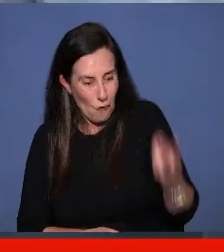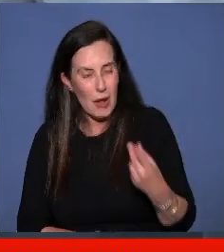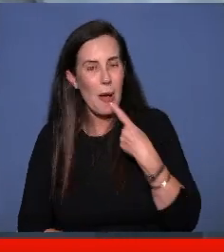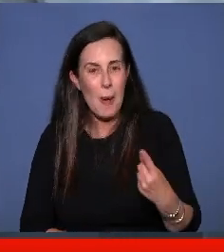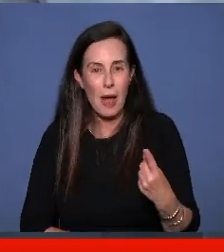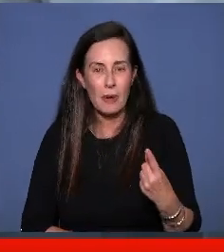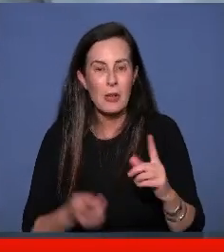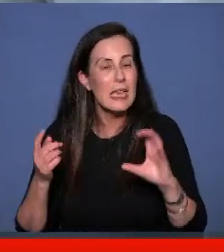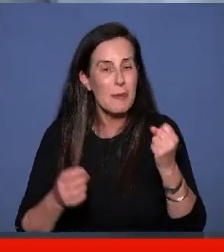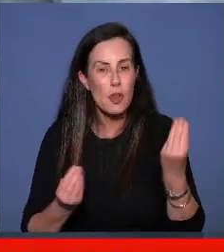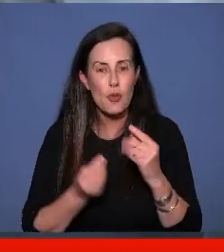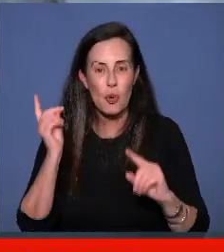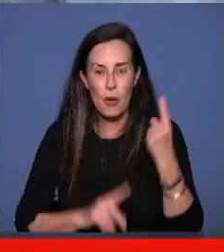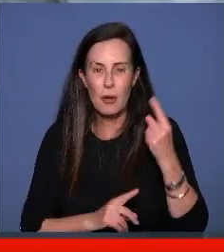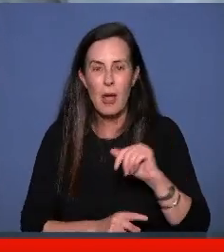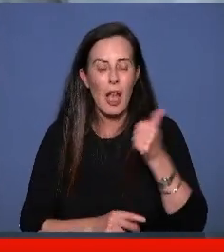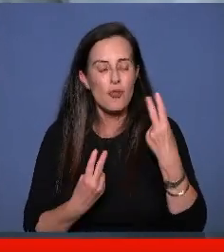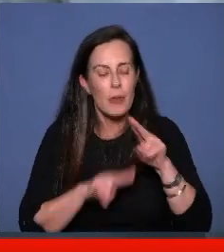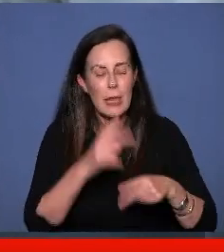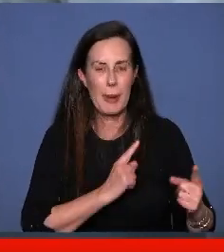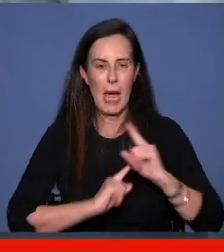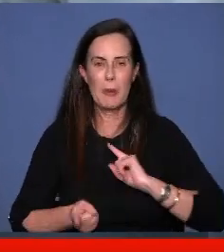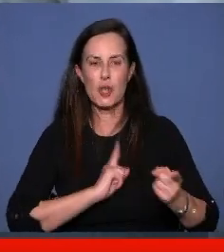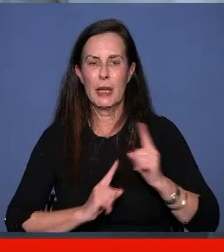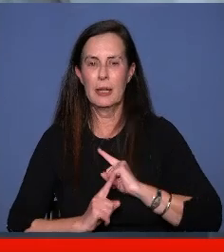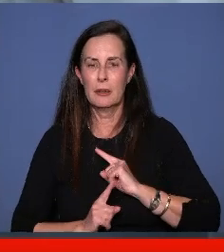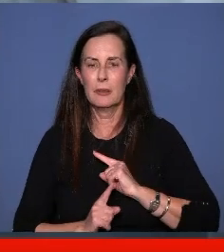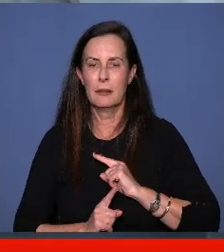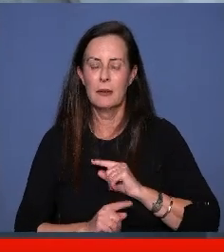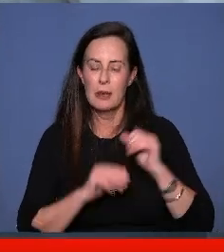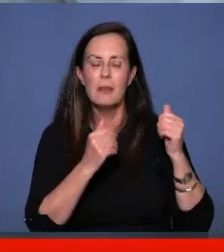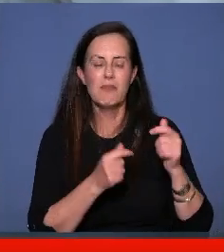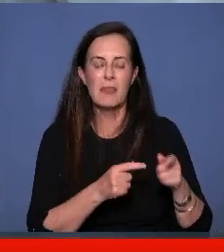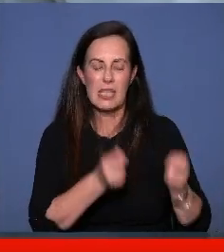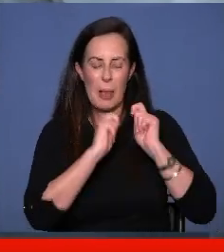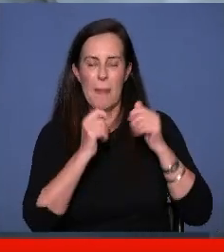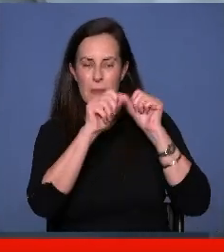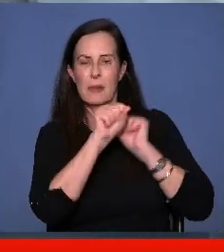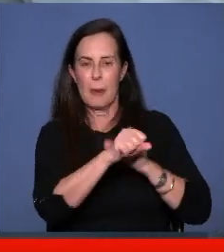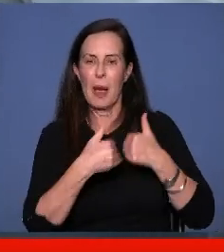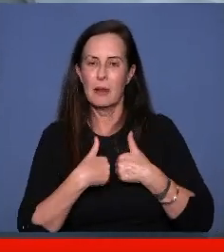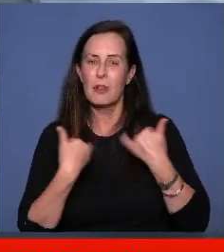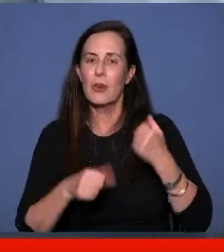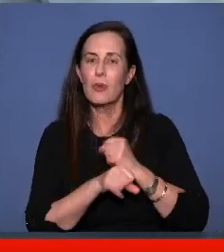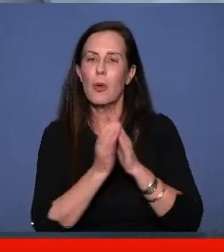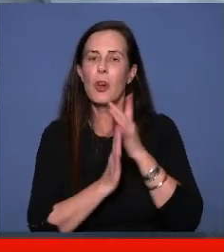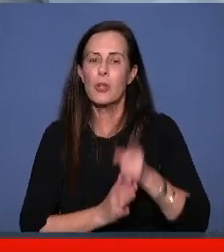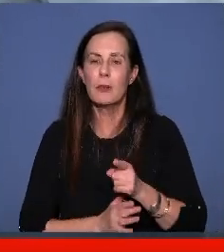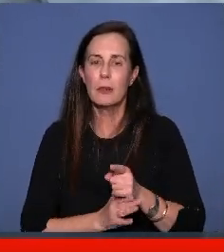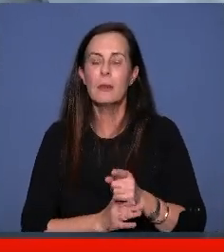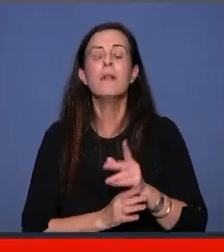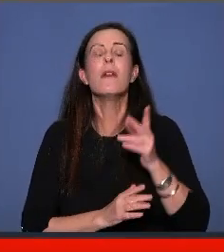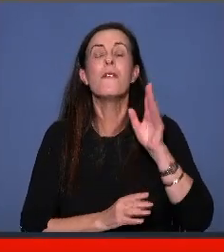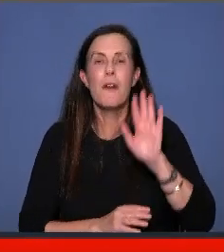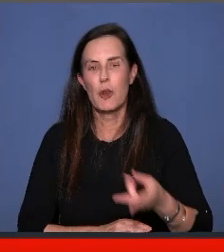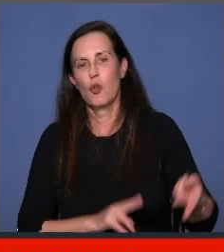קורה, העיקר שנטפל אחד בשני. שמחת עליי. ועכשיו אנחנו נעשה מה שצריך, ומעבר